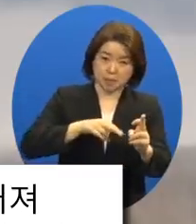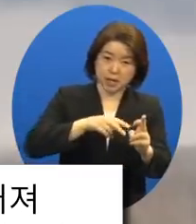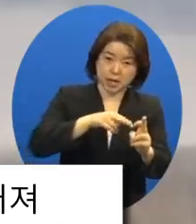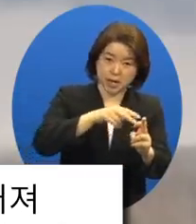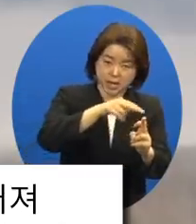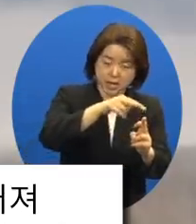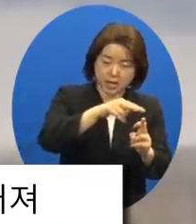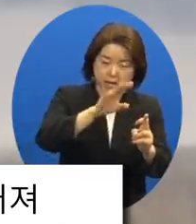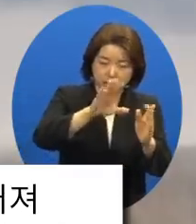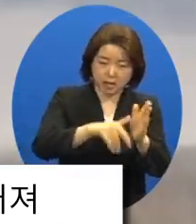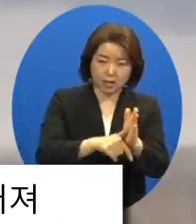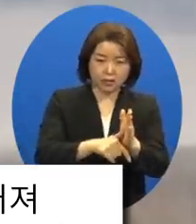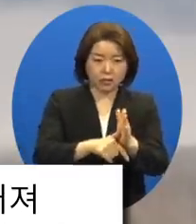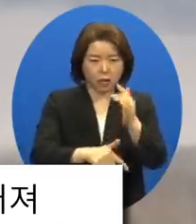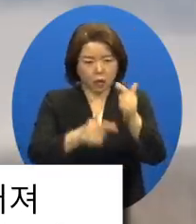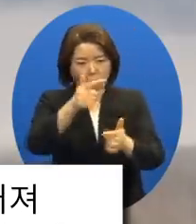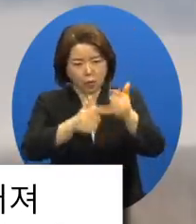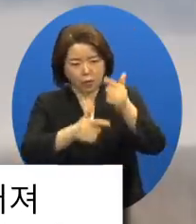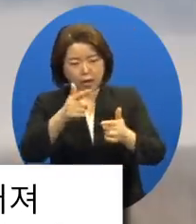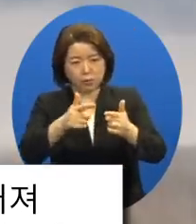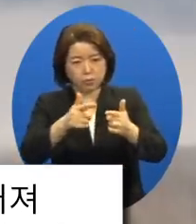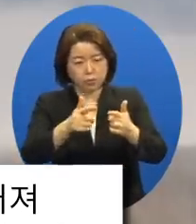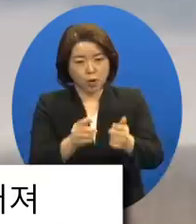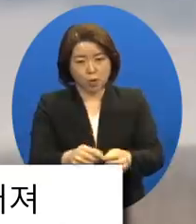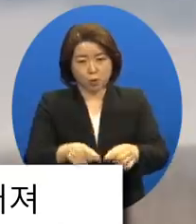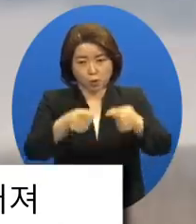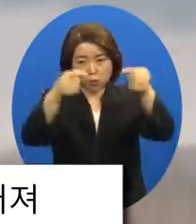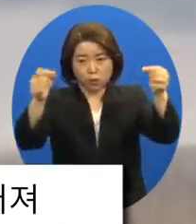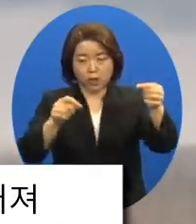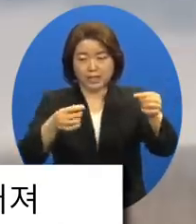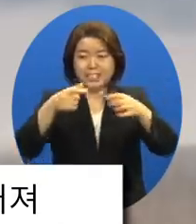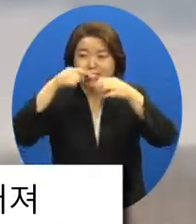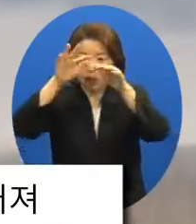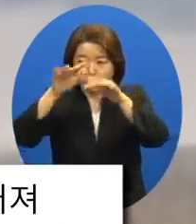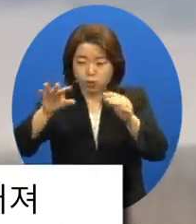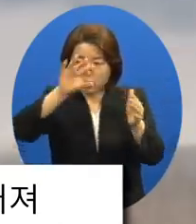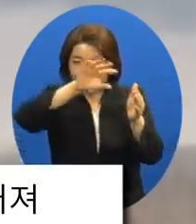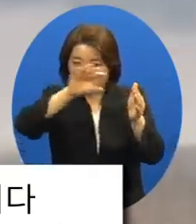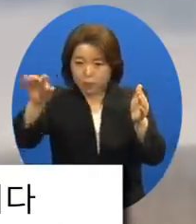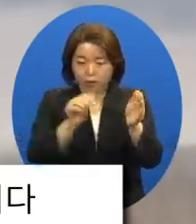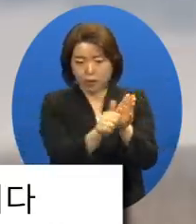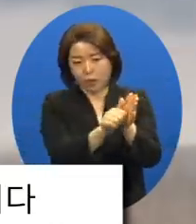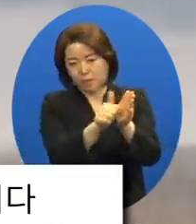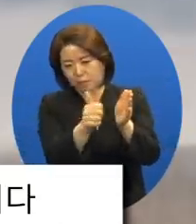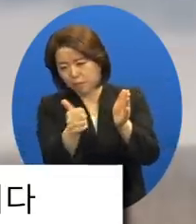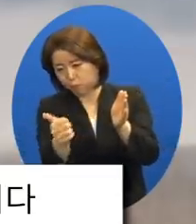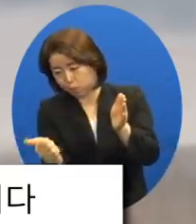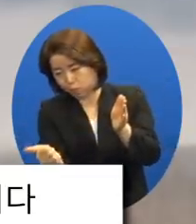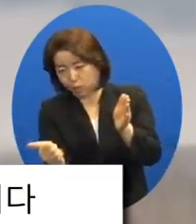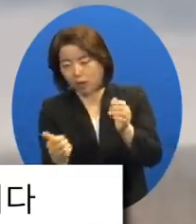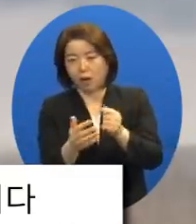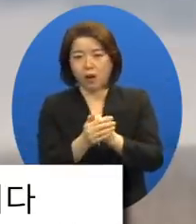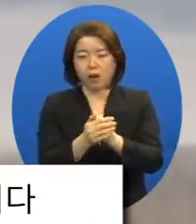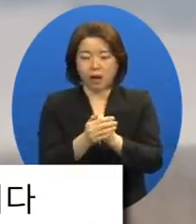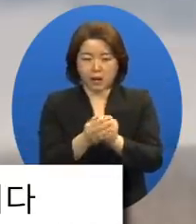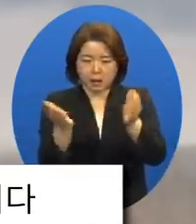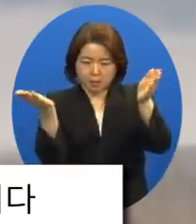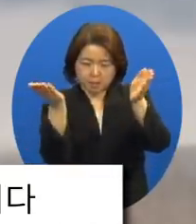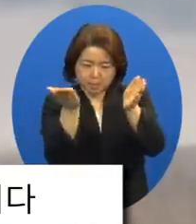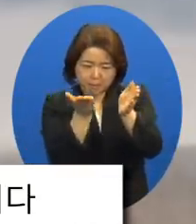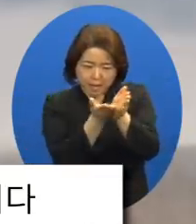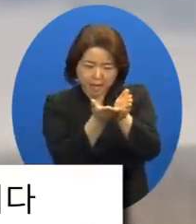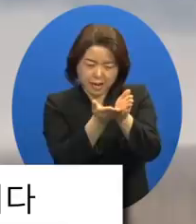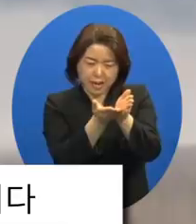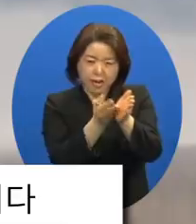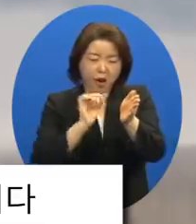가지가 그 눈의 무게를 이기지 못해서 쭉 찢어 져 교우 끄트머리가 그